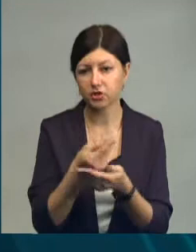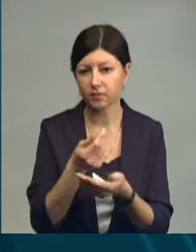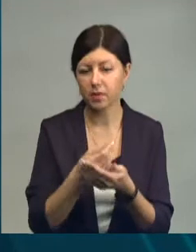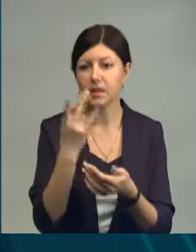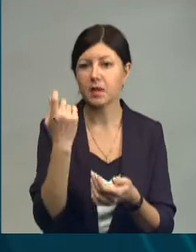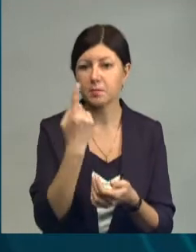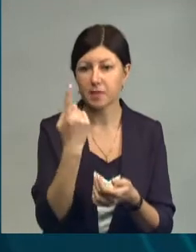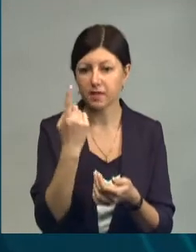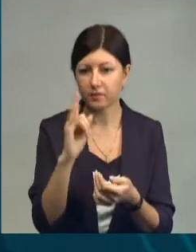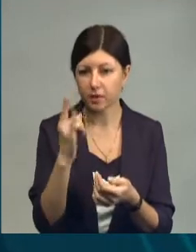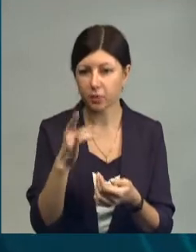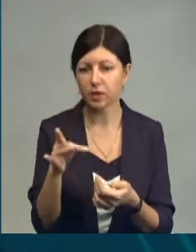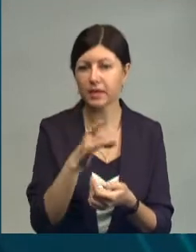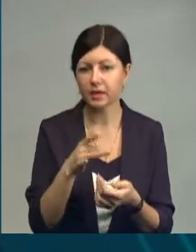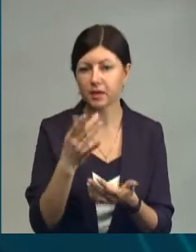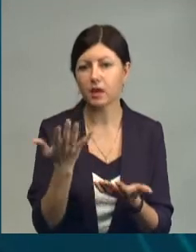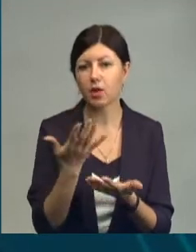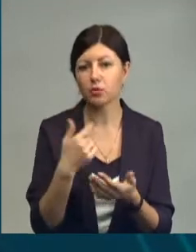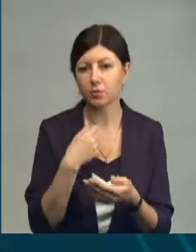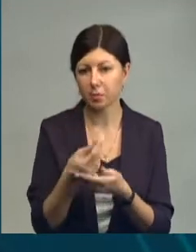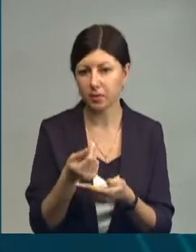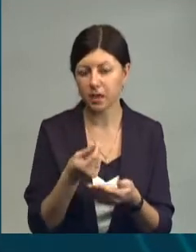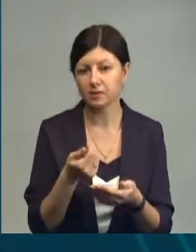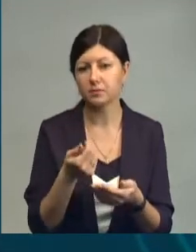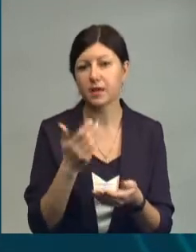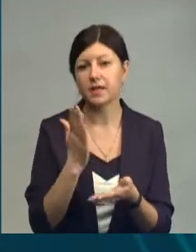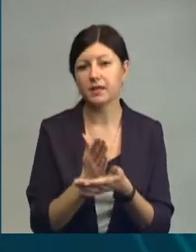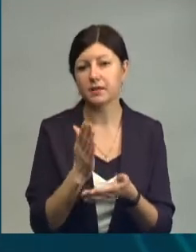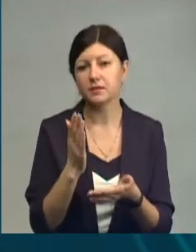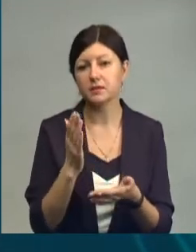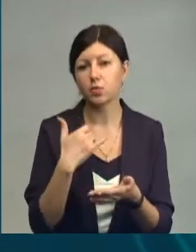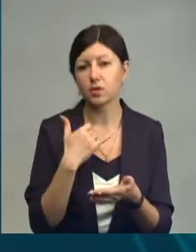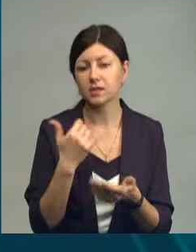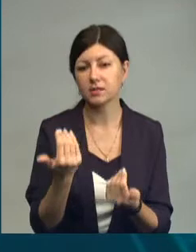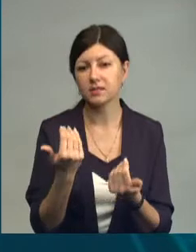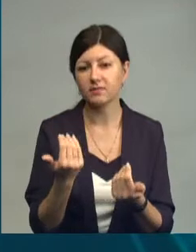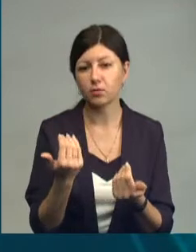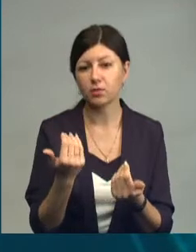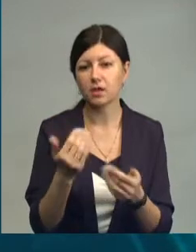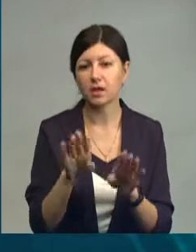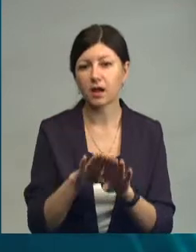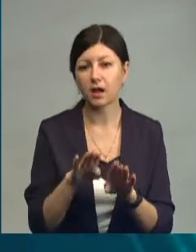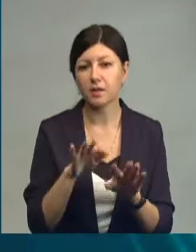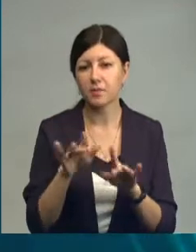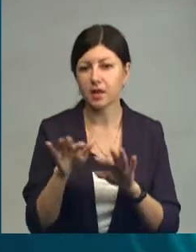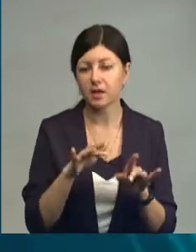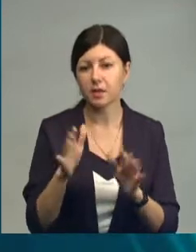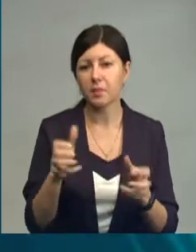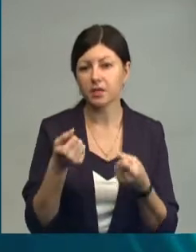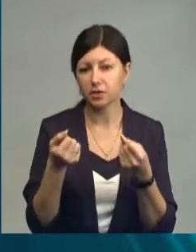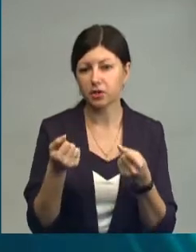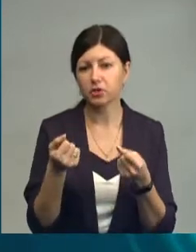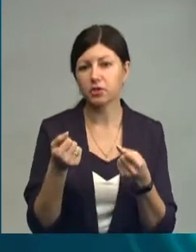ребенка региональная которую мы платим есть у нас сегодня такая мера поддержки